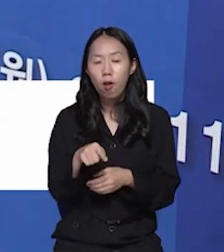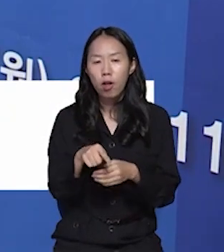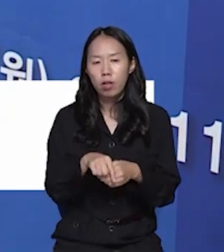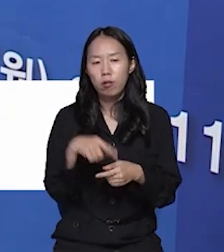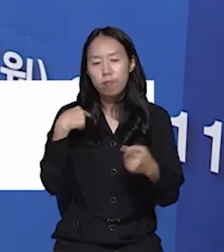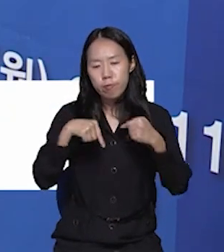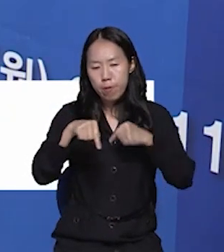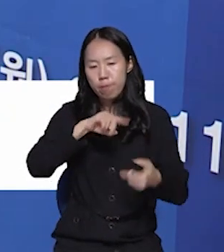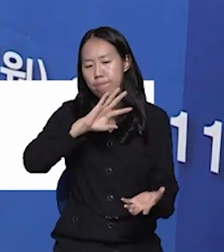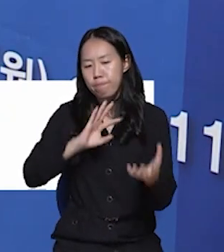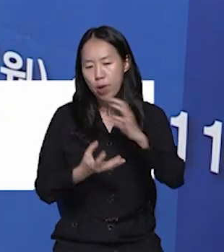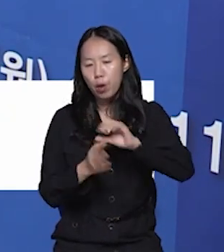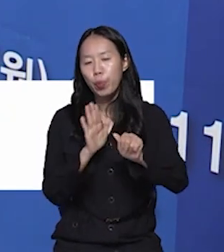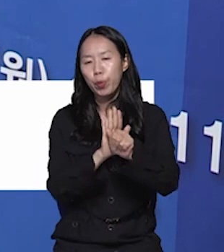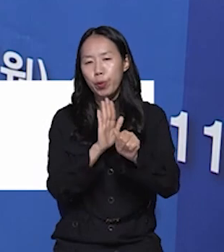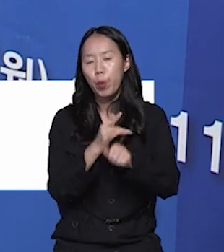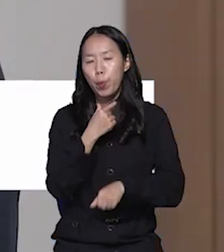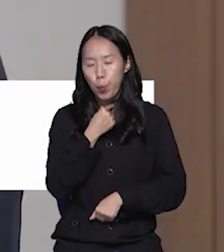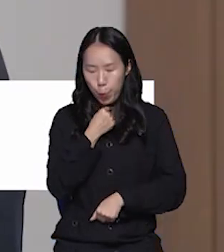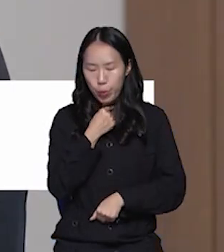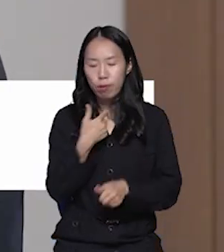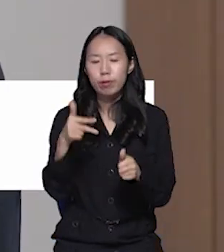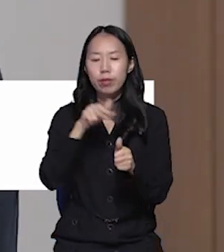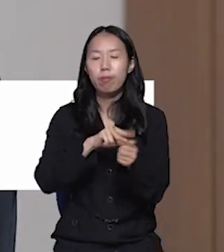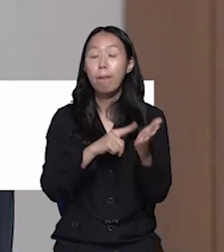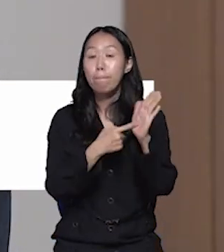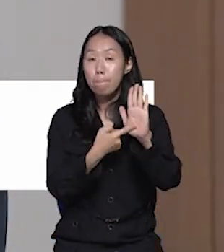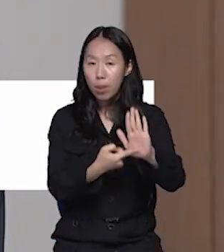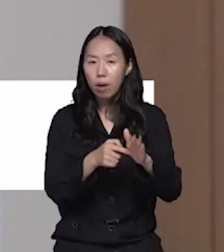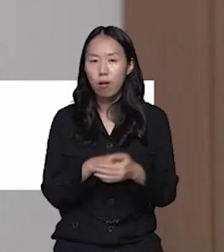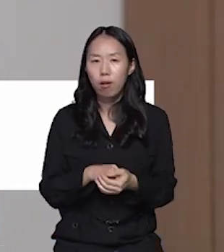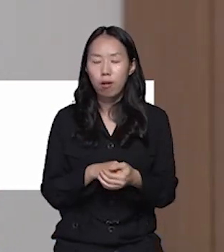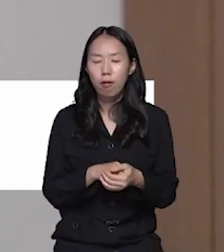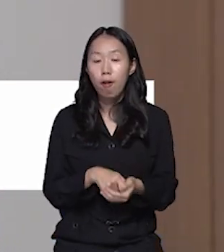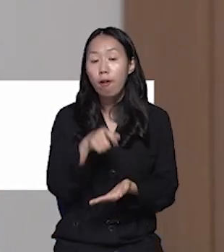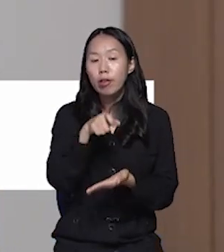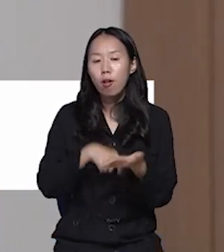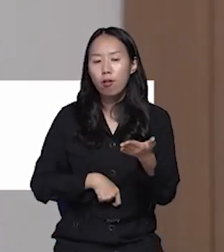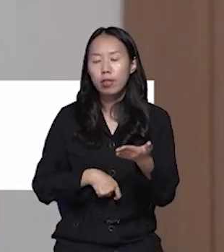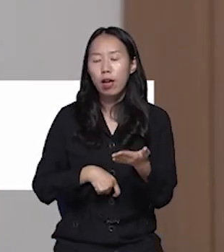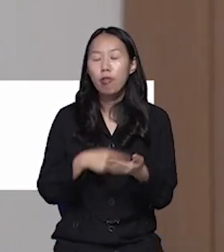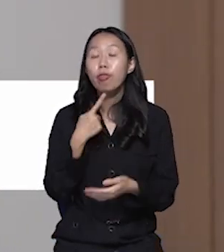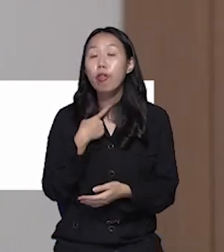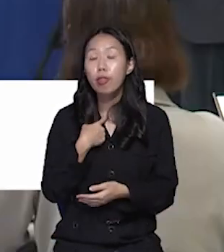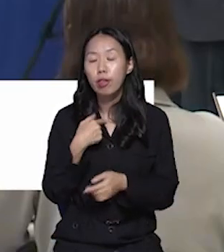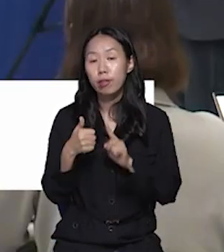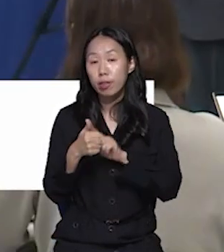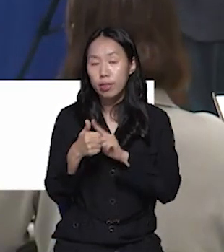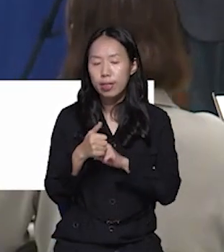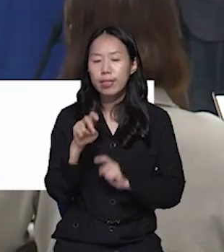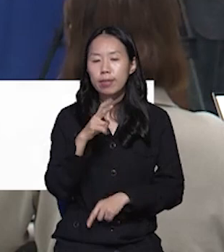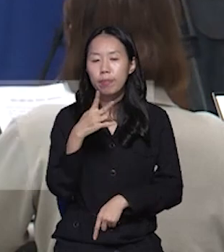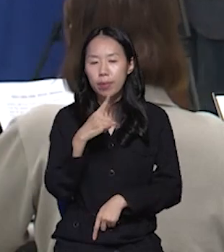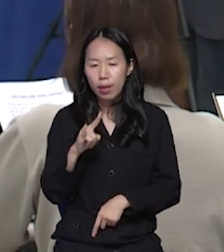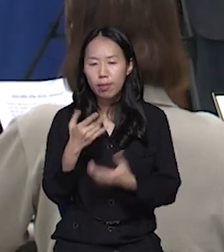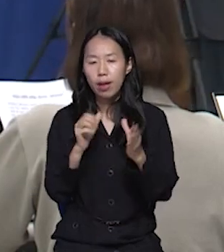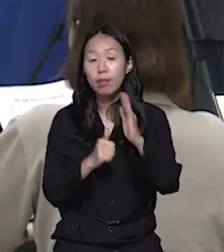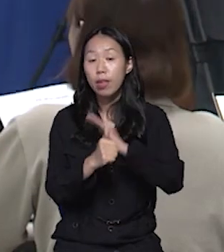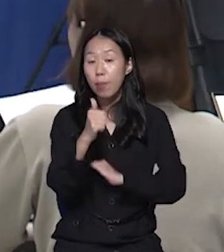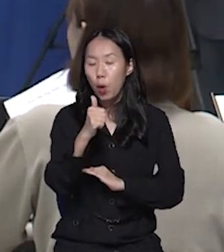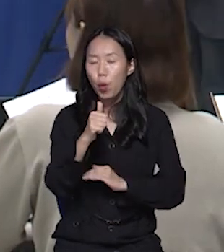되겠다고 출마의사를 밝혔습니다 한국경제신문 기자 출신의 정정 특보는 20대 대선과 당대표